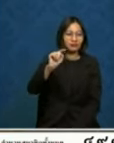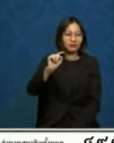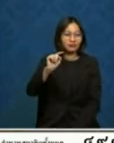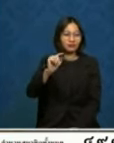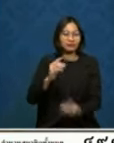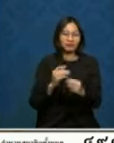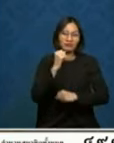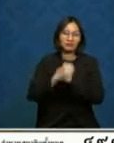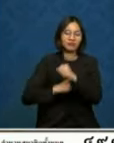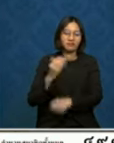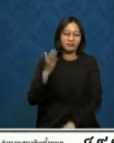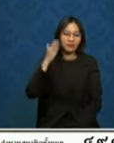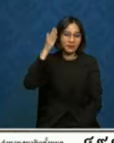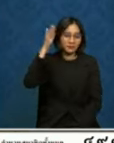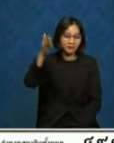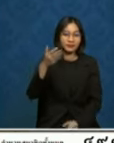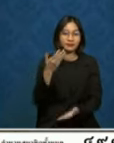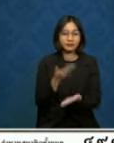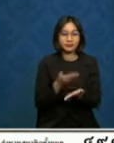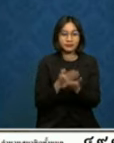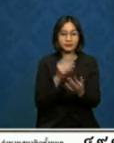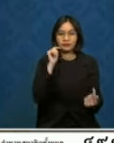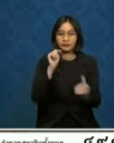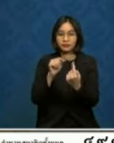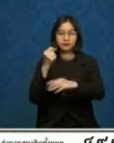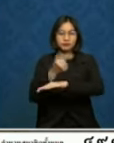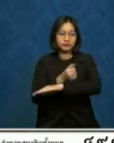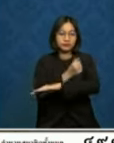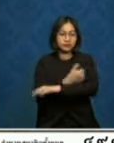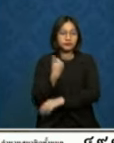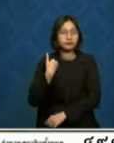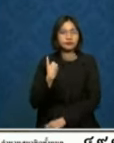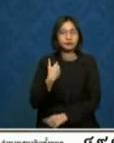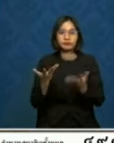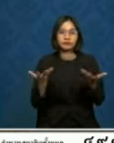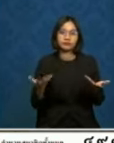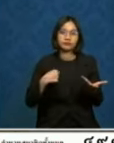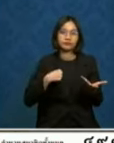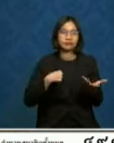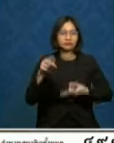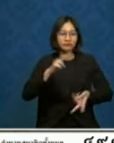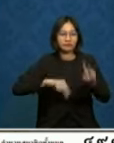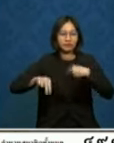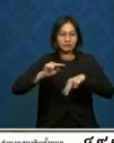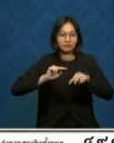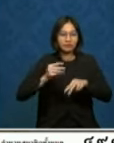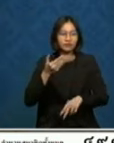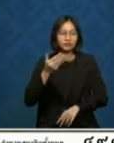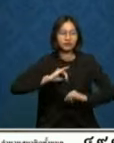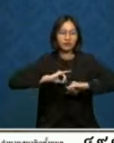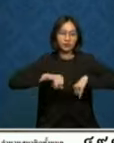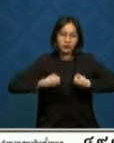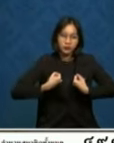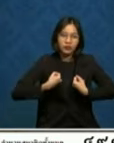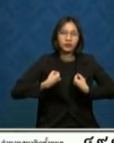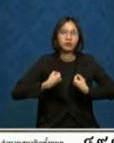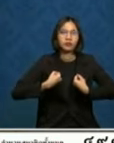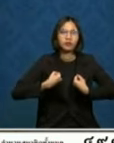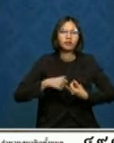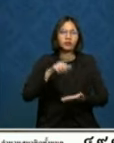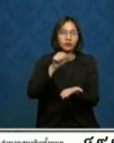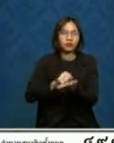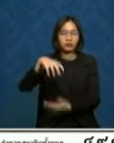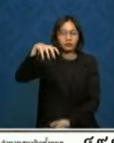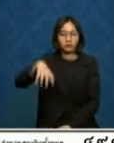ห์ในปีถัดไปเนี่ยจะเห็นงบประมาณที่ตอบโจทย์กับแรงงานมากขึ้นเพราะไม่อย่างนั้นดิฉันก็คงต้องตรวจสอบและขอเป็นเจ้าภาพในการจองกฐินหน่วยง